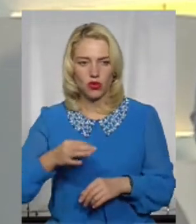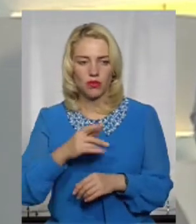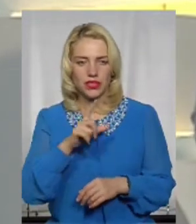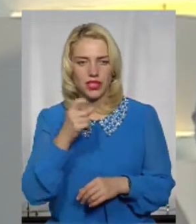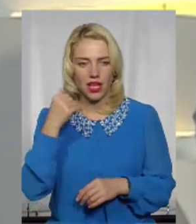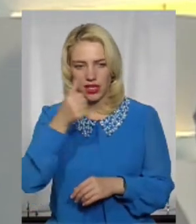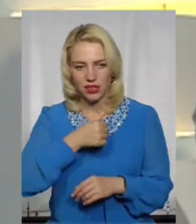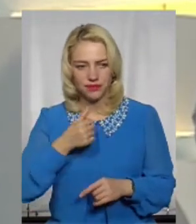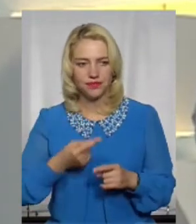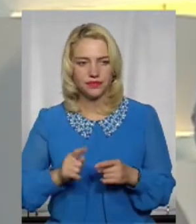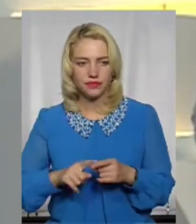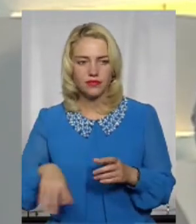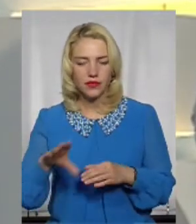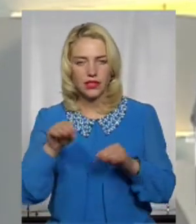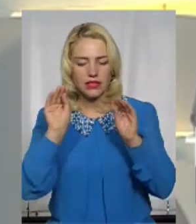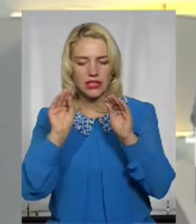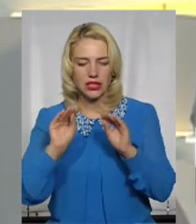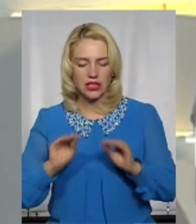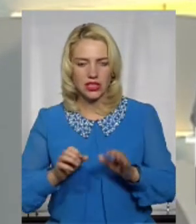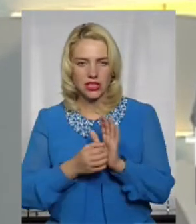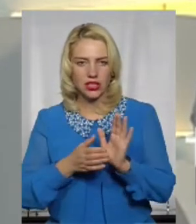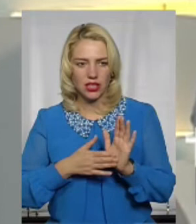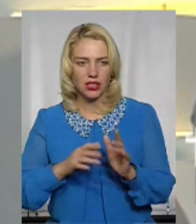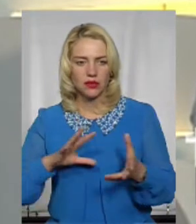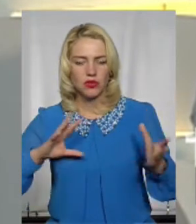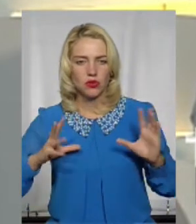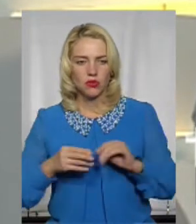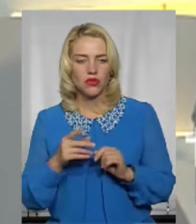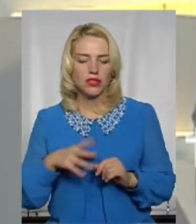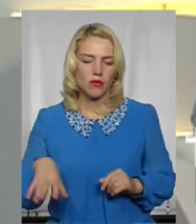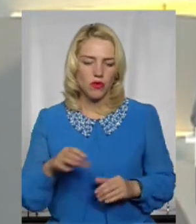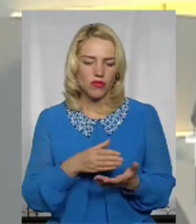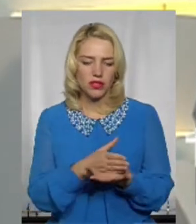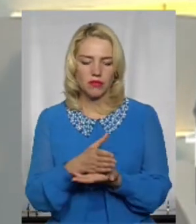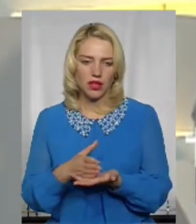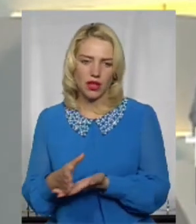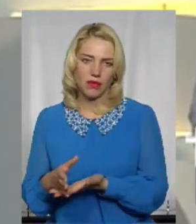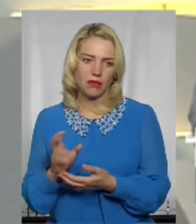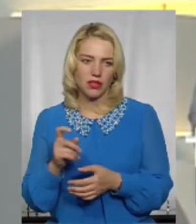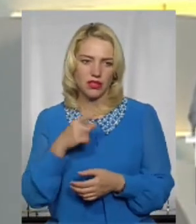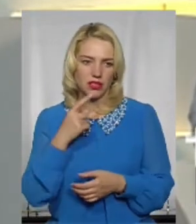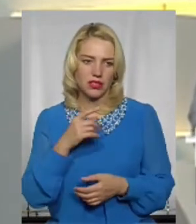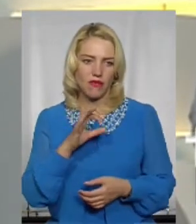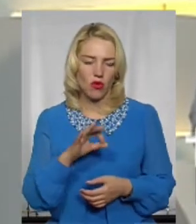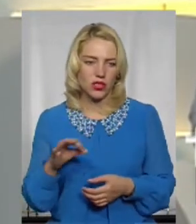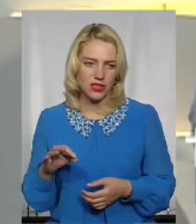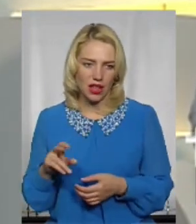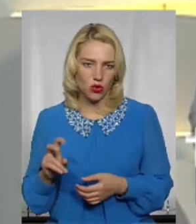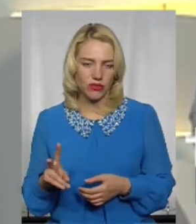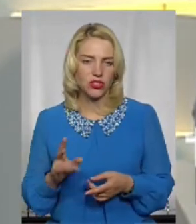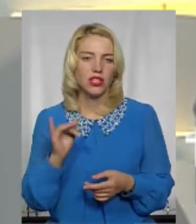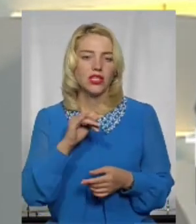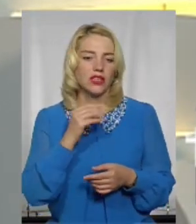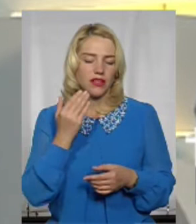рік. Це всі статистичні дані підсумовуються по всіх напрямках, так як сказав Юрій Олександрович, і